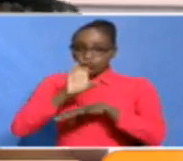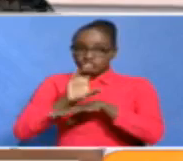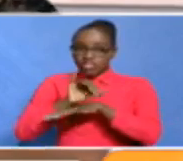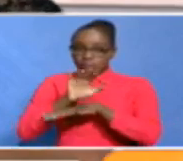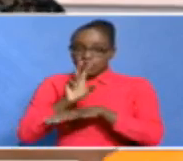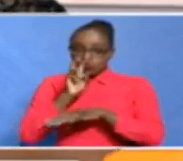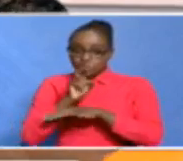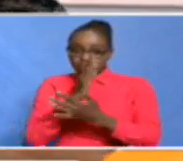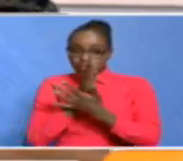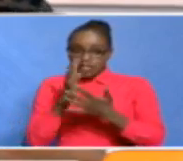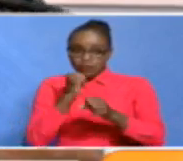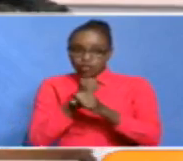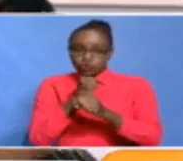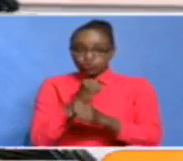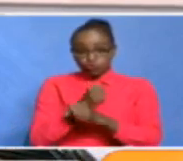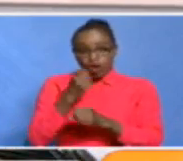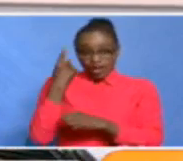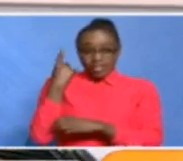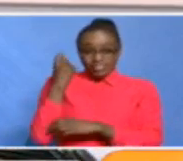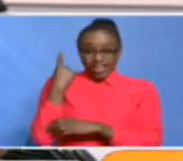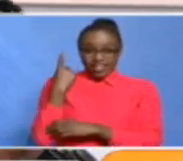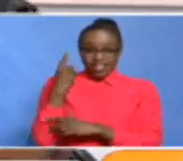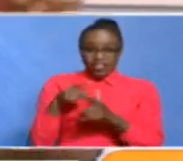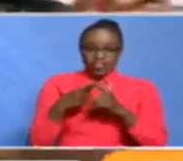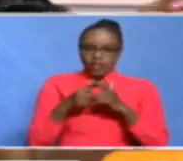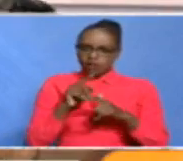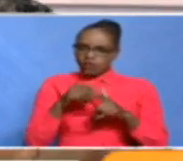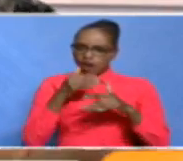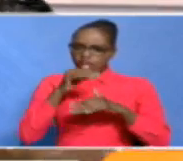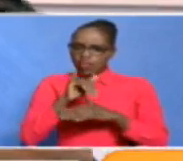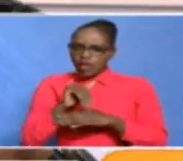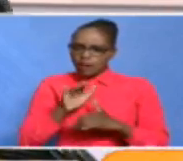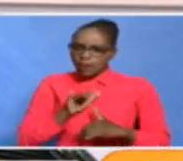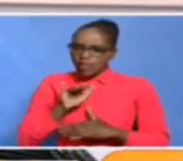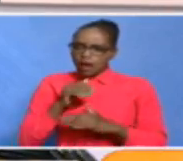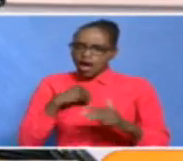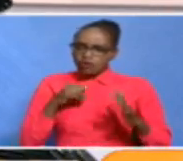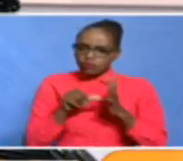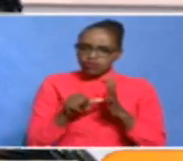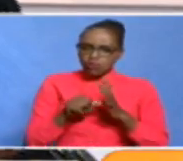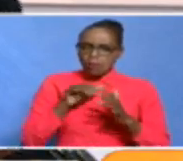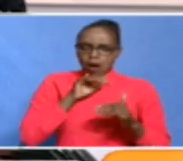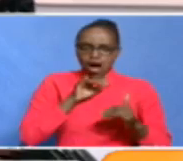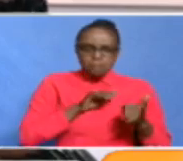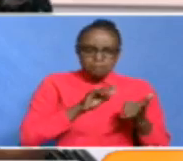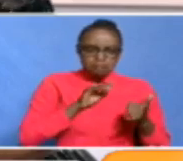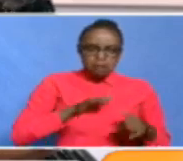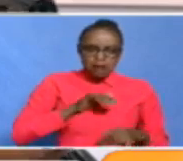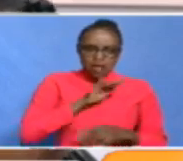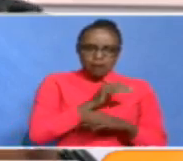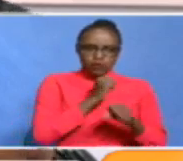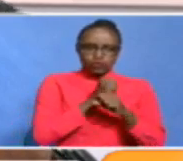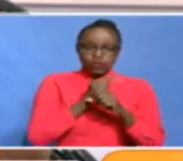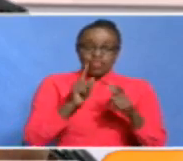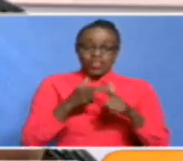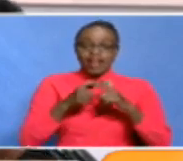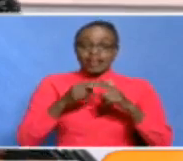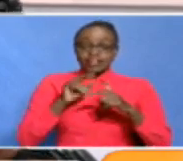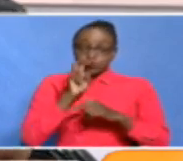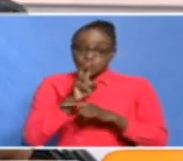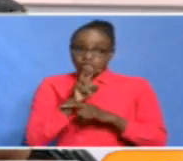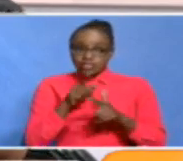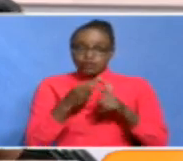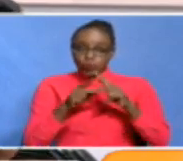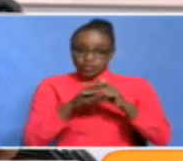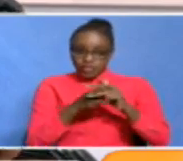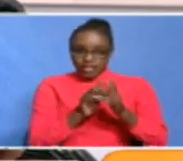uone umefanya kitu. Nafikiri unanielewa. After that uangalie mama kwa kuna shida gani, mama huyo kuna shida gani, muangalie mtafanya vipi, alafu hapo ndio muangalie haya